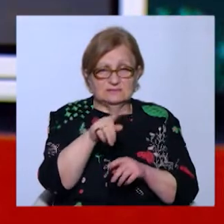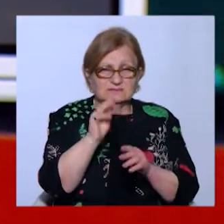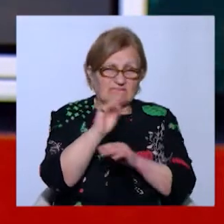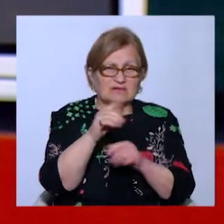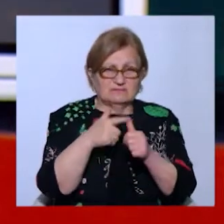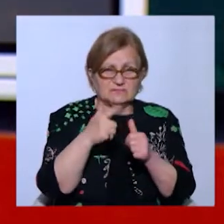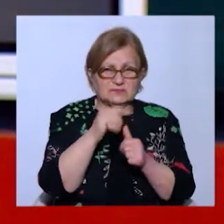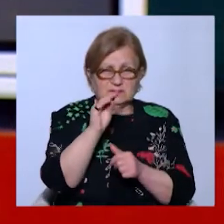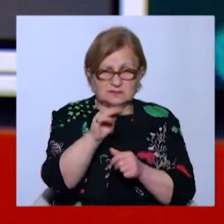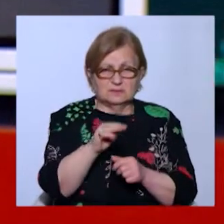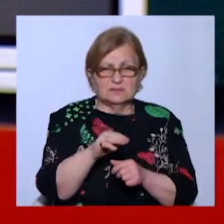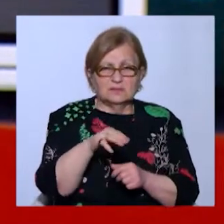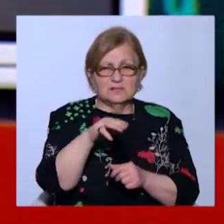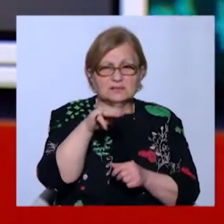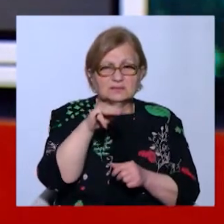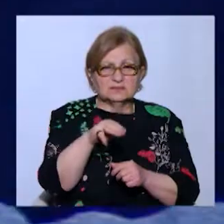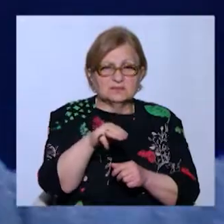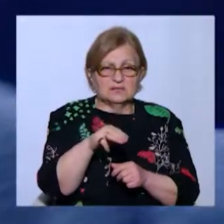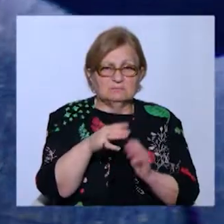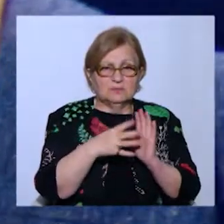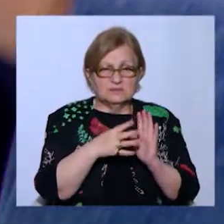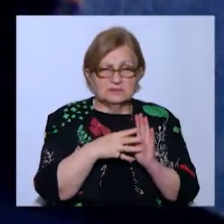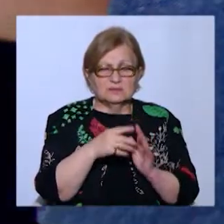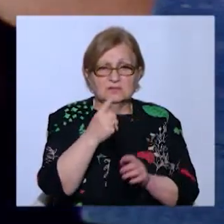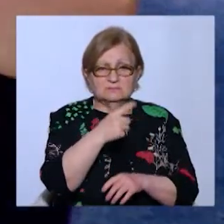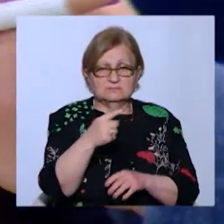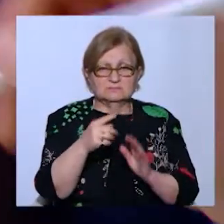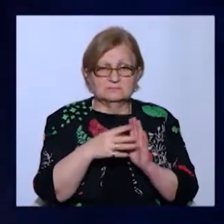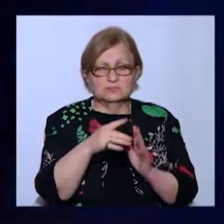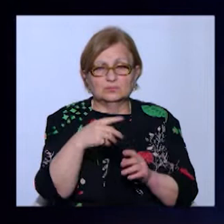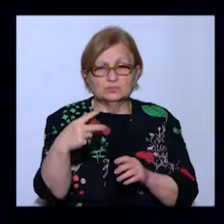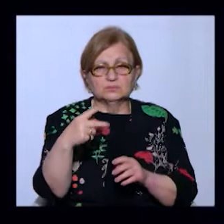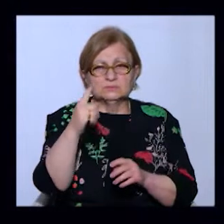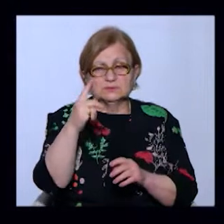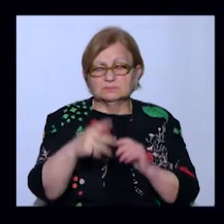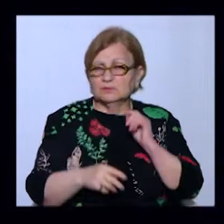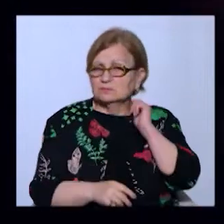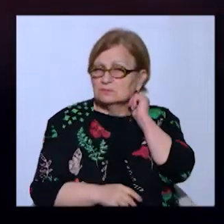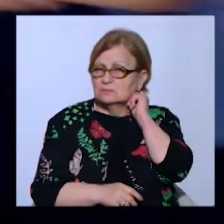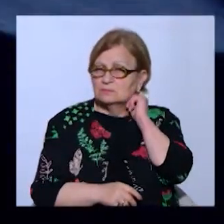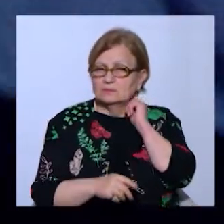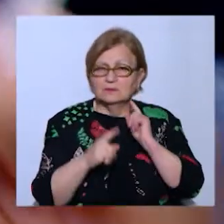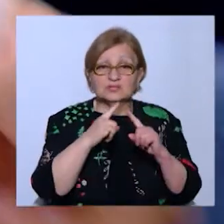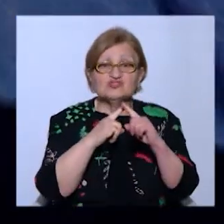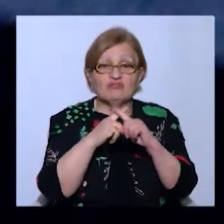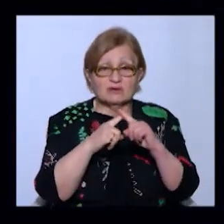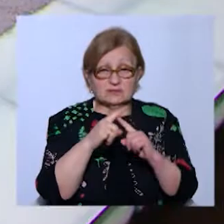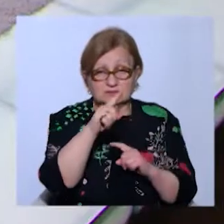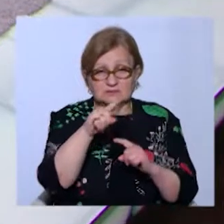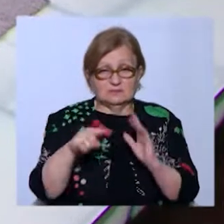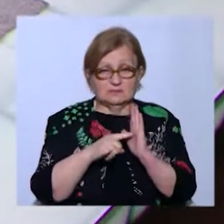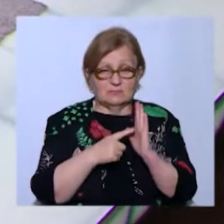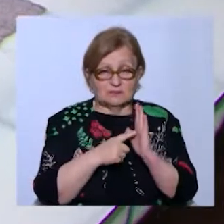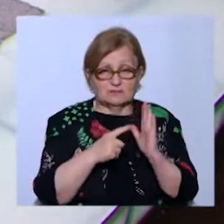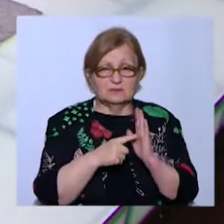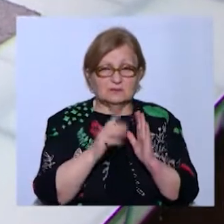მეცხრედი. მნიშვნელი არის 1 - t უდრის 1/2-ც. ჯვარედინი ნამრავლით მიიღება 2-სა და t